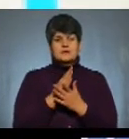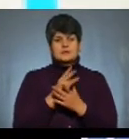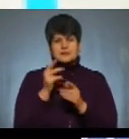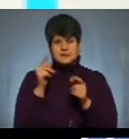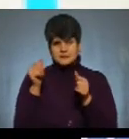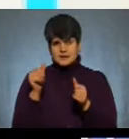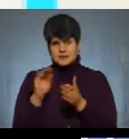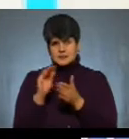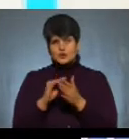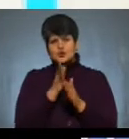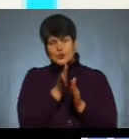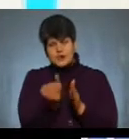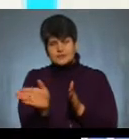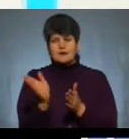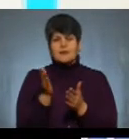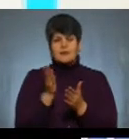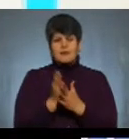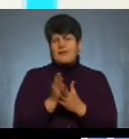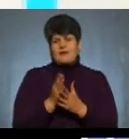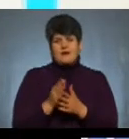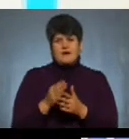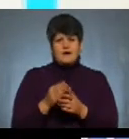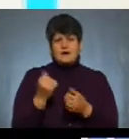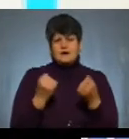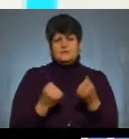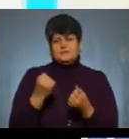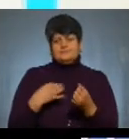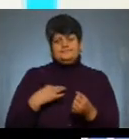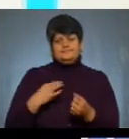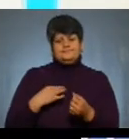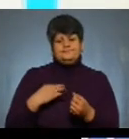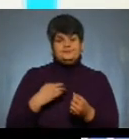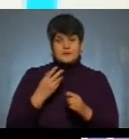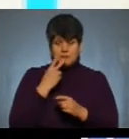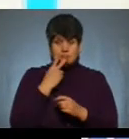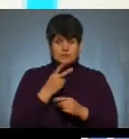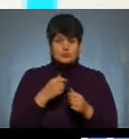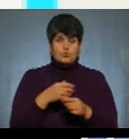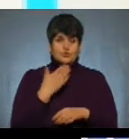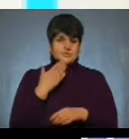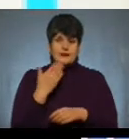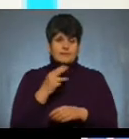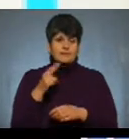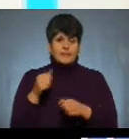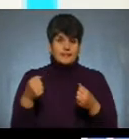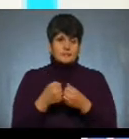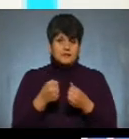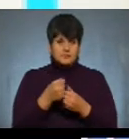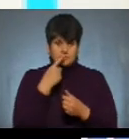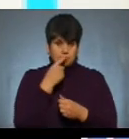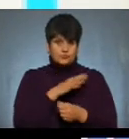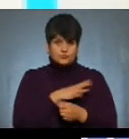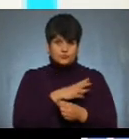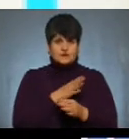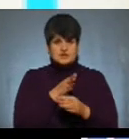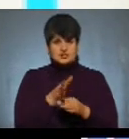різкий поворот, зниження є, але знову ж таки водії цього не дотримуються. Вони, як бачимо, останні ДТП, які там були недавно, що